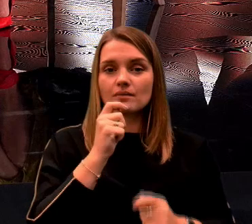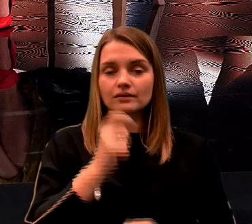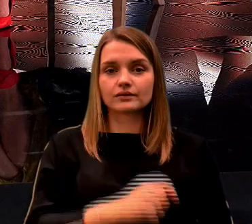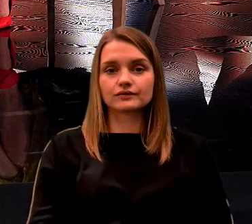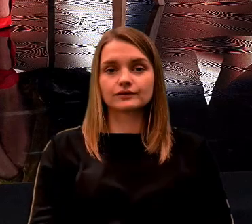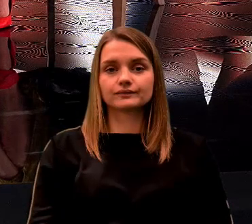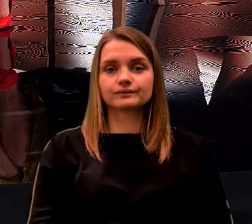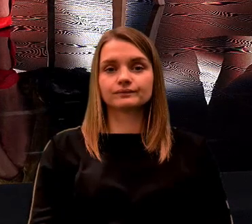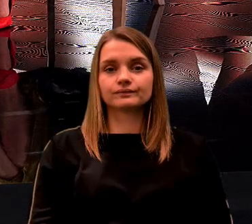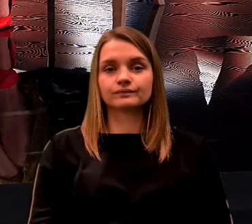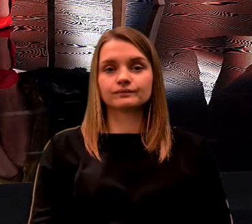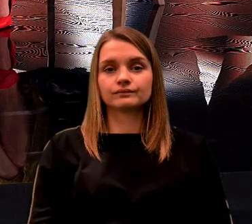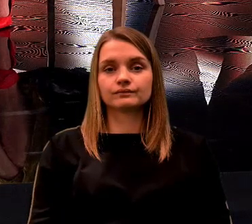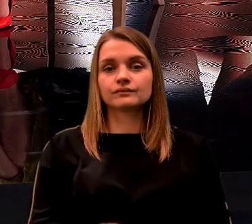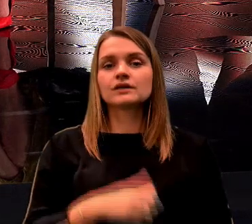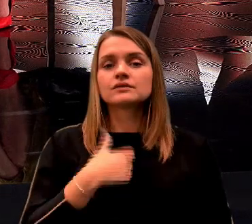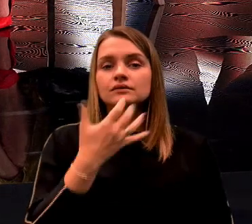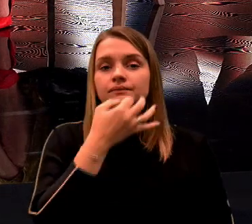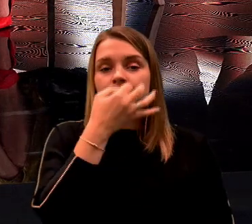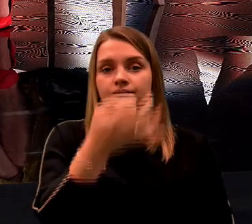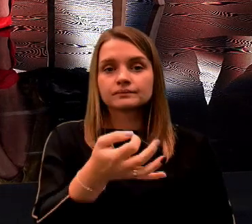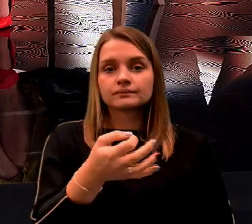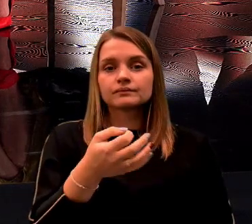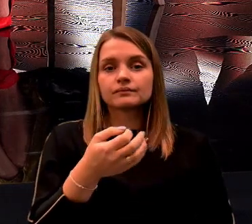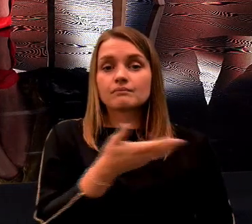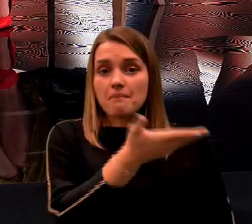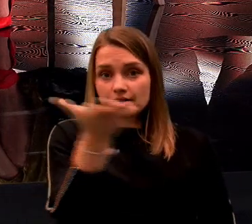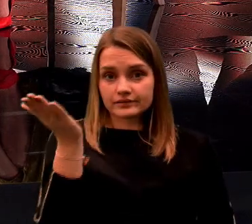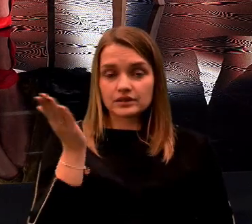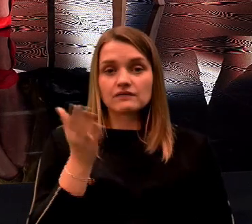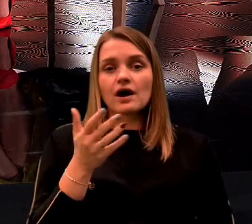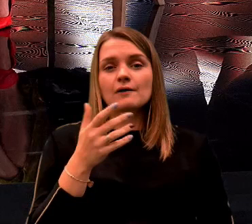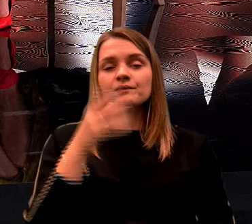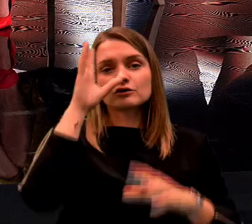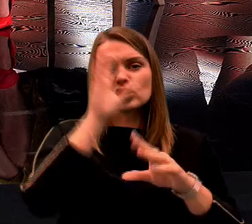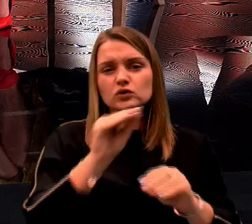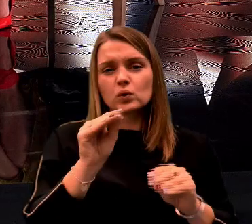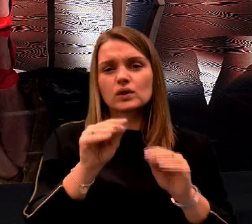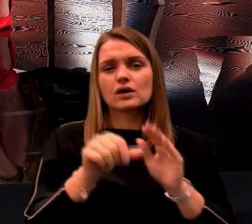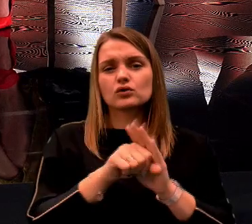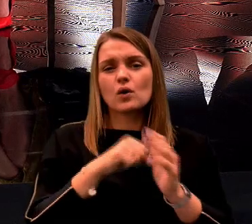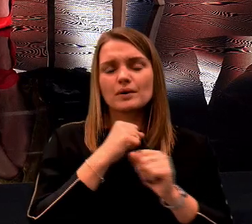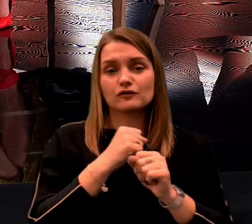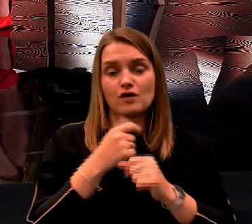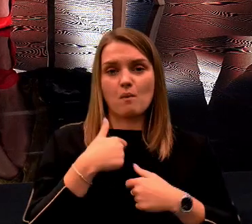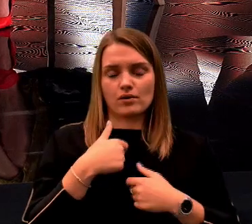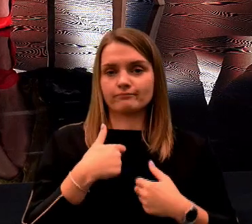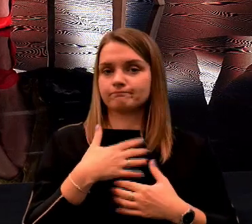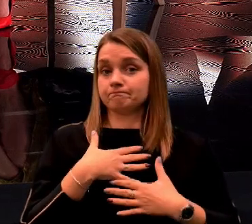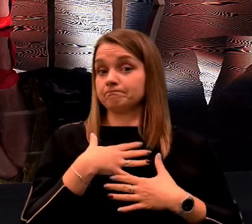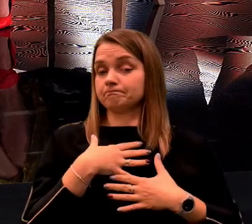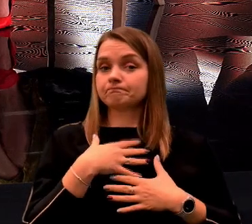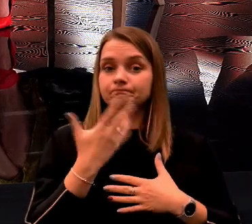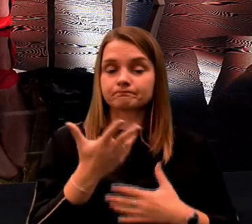Bartosz Cieślik. Ja chciałbym zapytać państwa na temat szacunku do pracownika, bo to mnie bardzo zaintrygowało, ponieważ przez